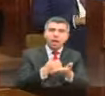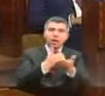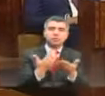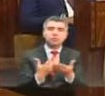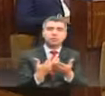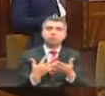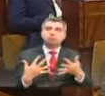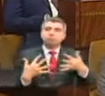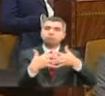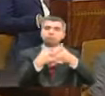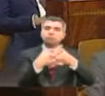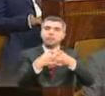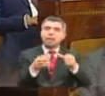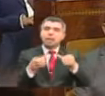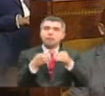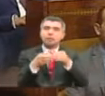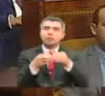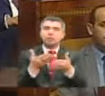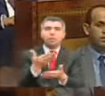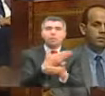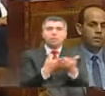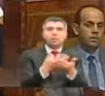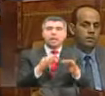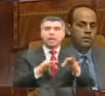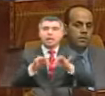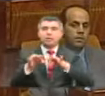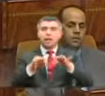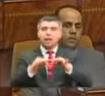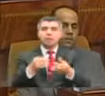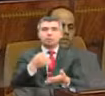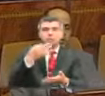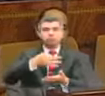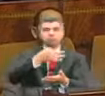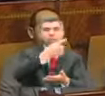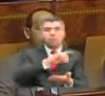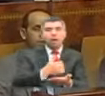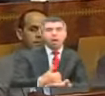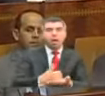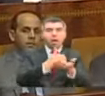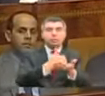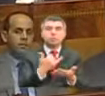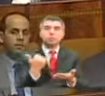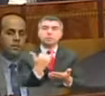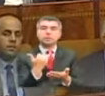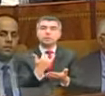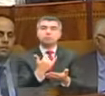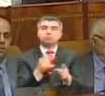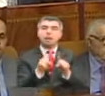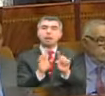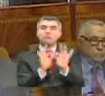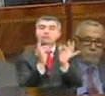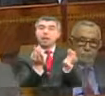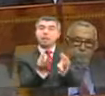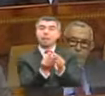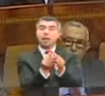التماسك الاجتماعي والأسري، مع وضع إجراءات لدعم الطبقة المتوسطة وتنميتها، فإن البرنامج